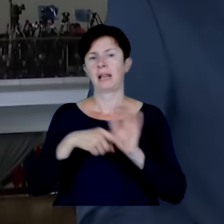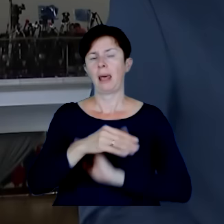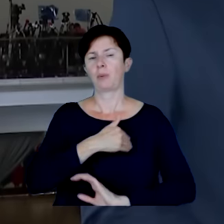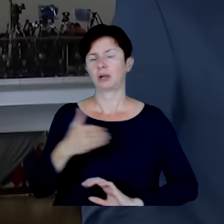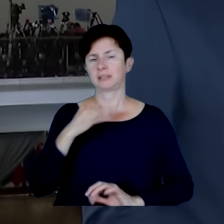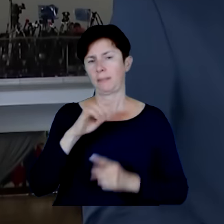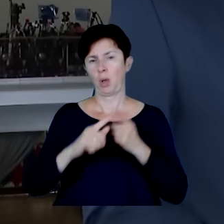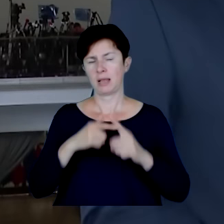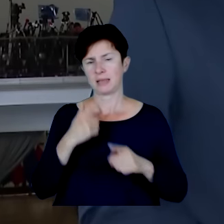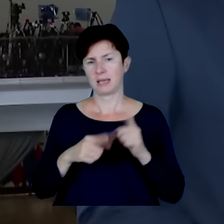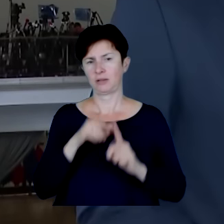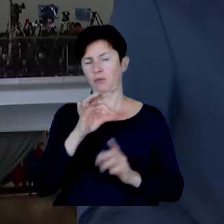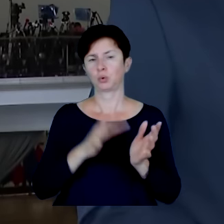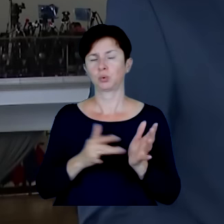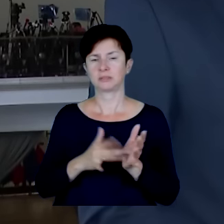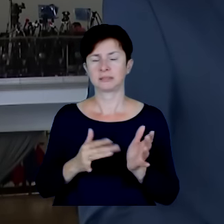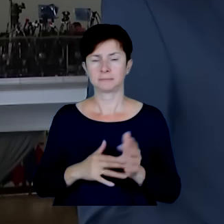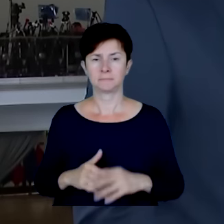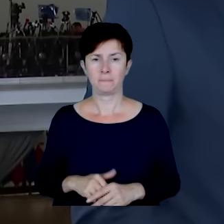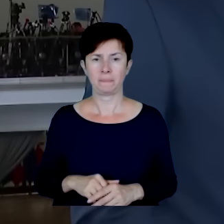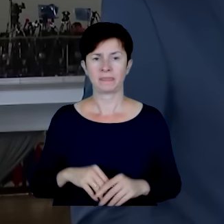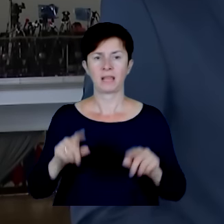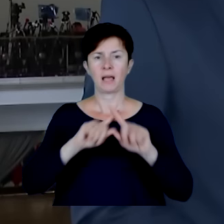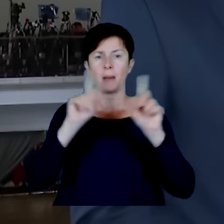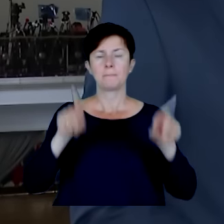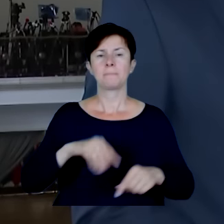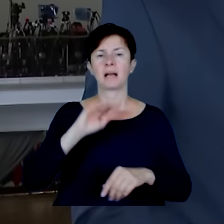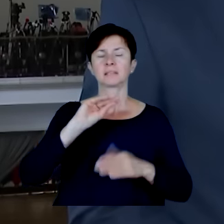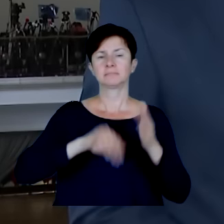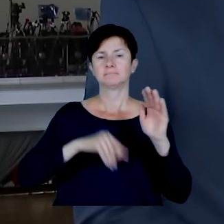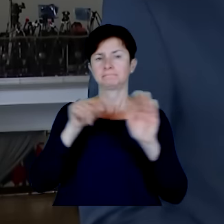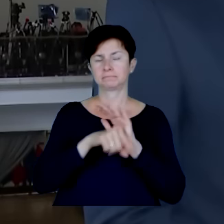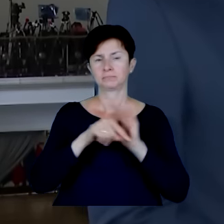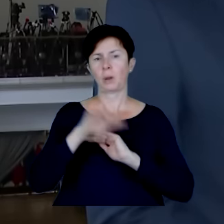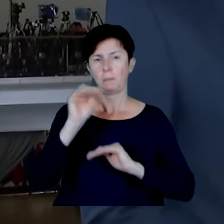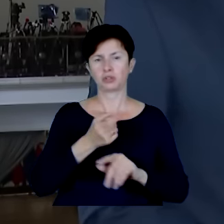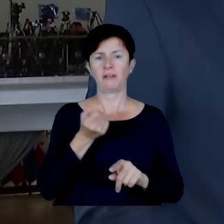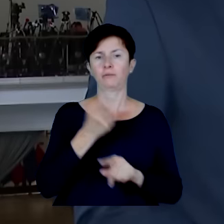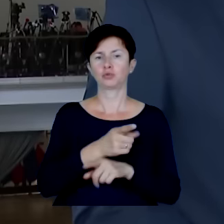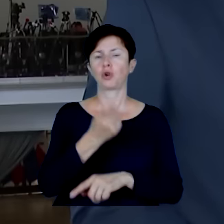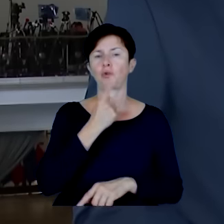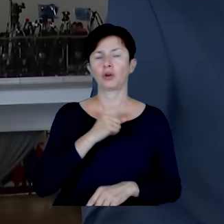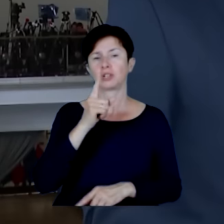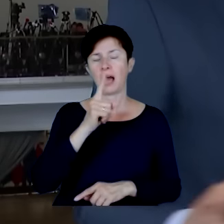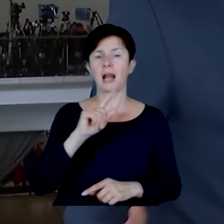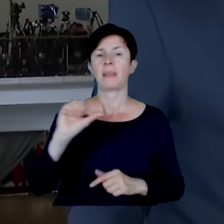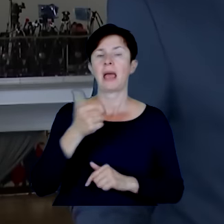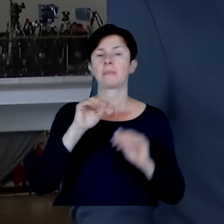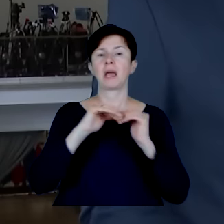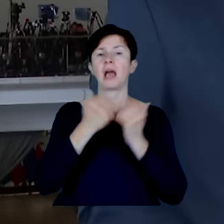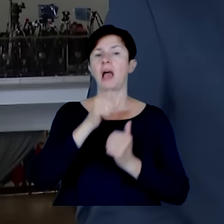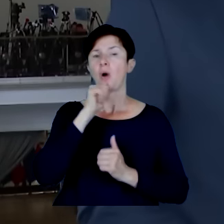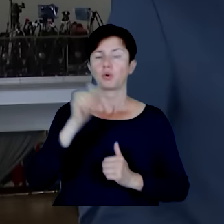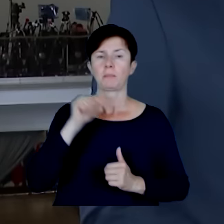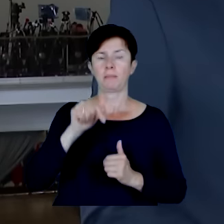polityce Donalda Tuska. Pakt migracyjny jeszcze da się wrzucić do kosza pod warunkiem, że zmieni się układ sił w Europie, pod warunkiem,